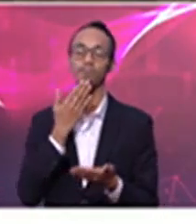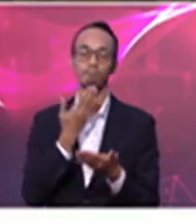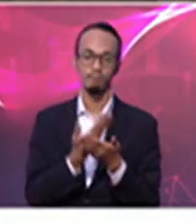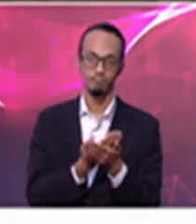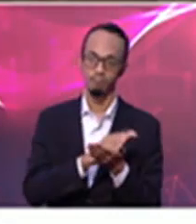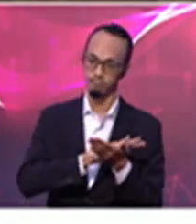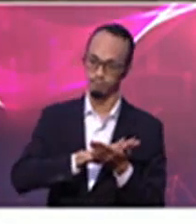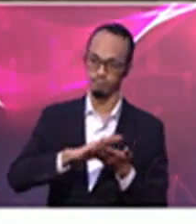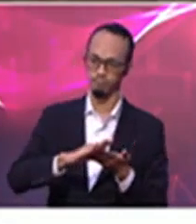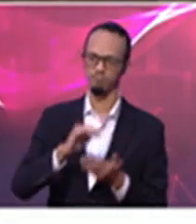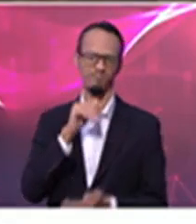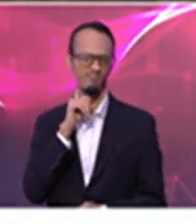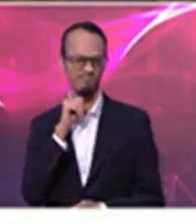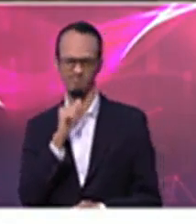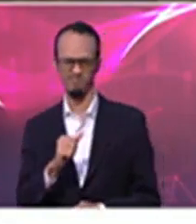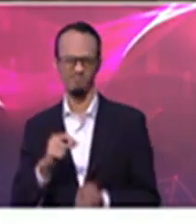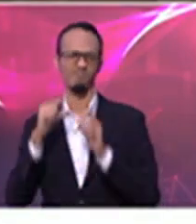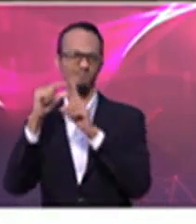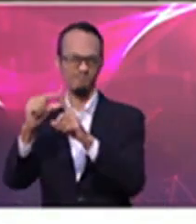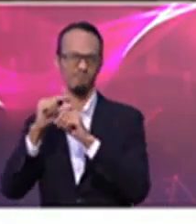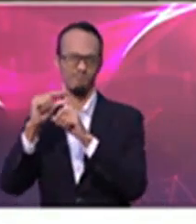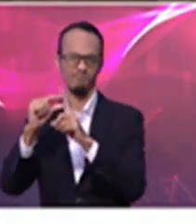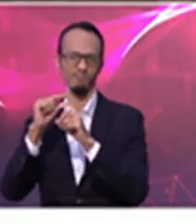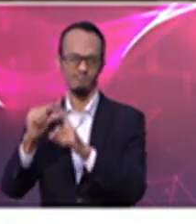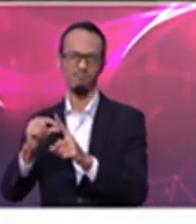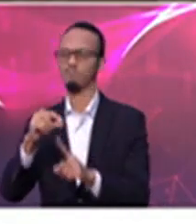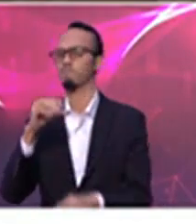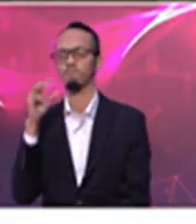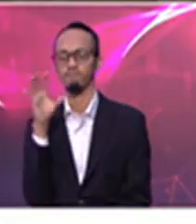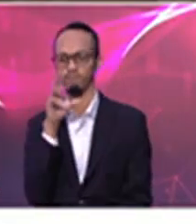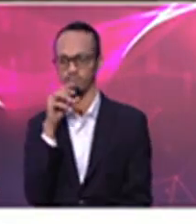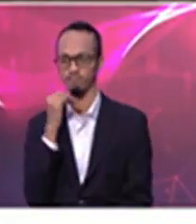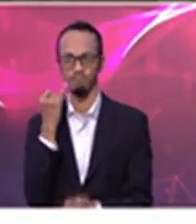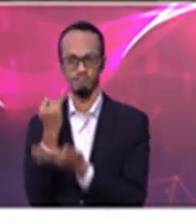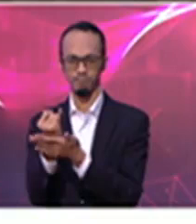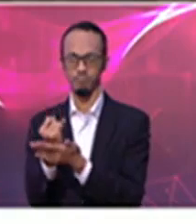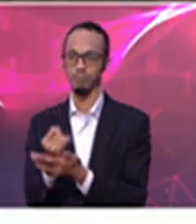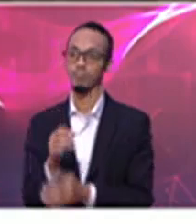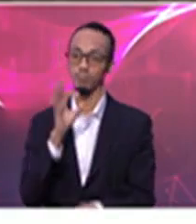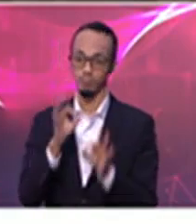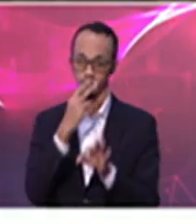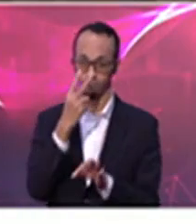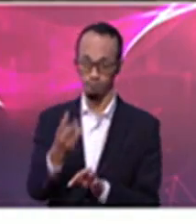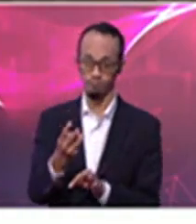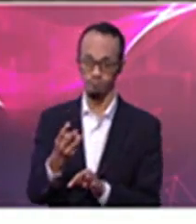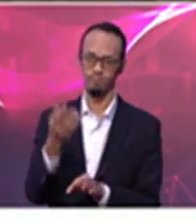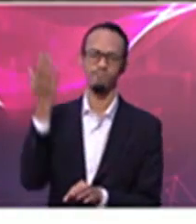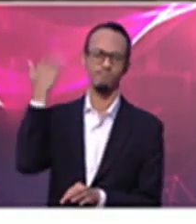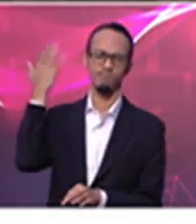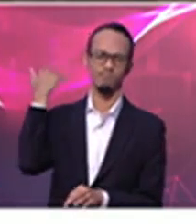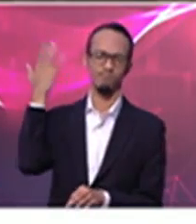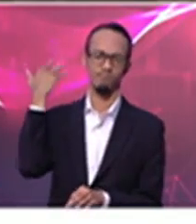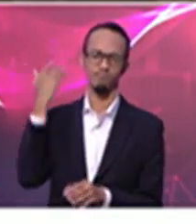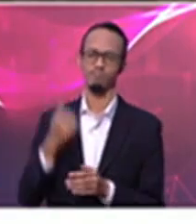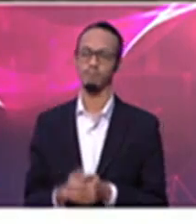sopan bukannya memaki haron orang lain kalau tengok Perangai ahli dewan sebelum